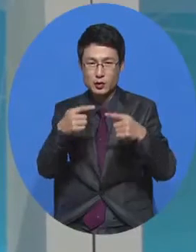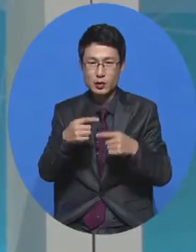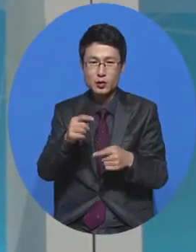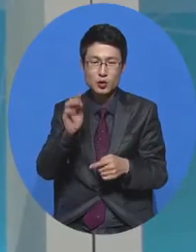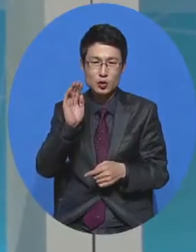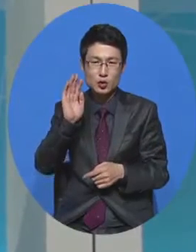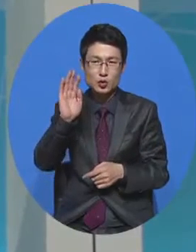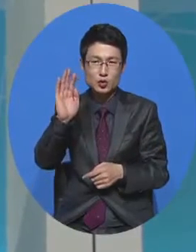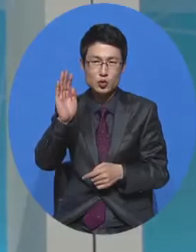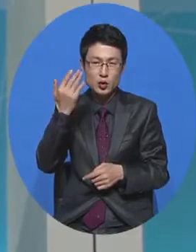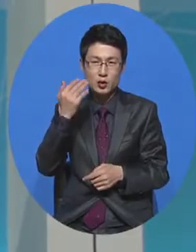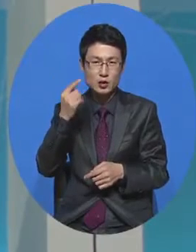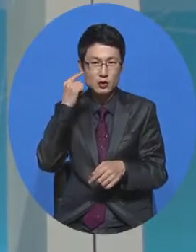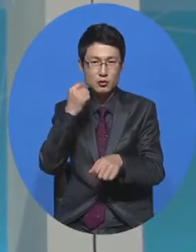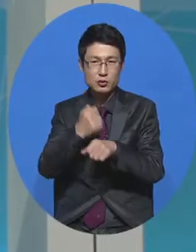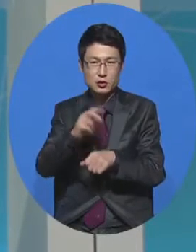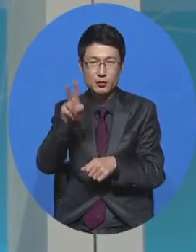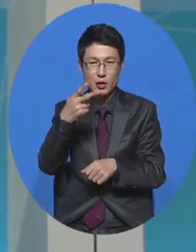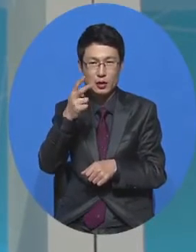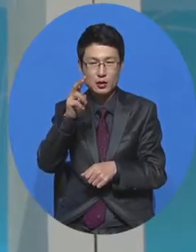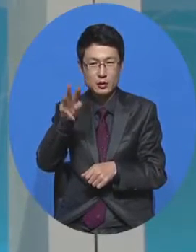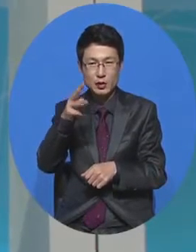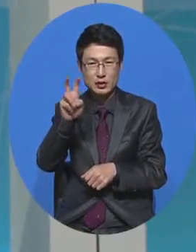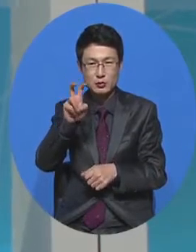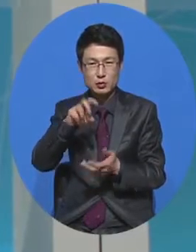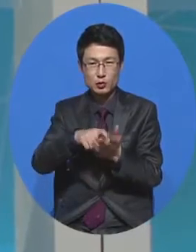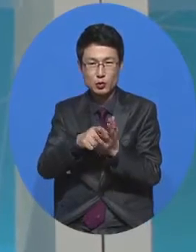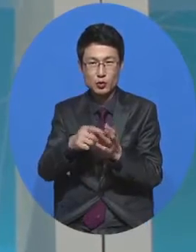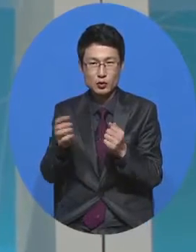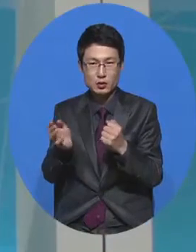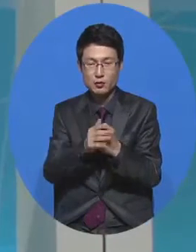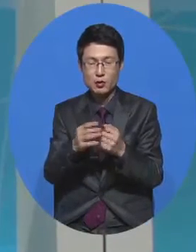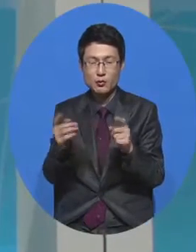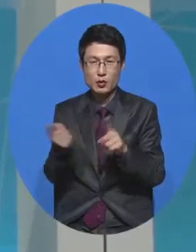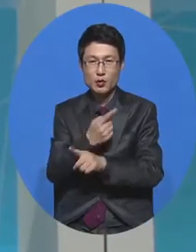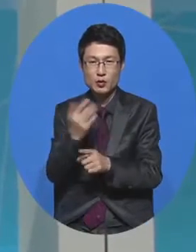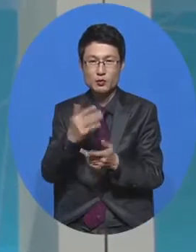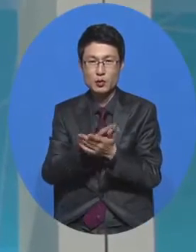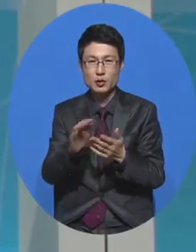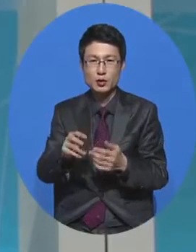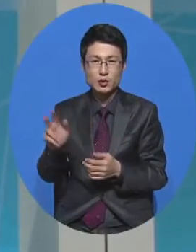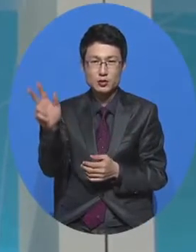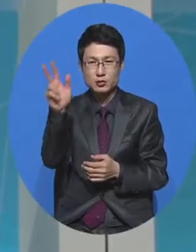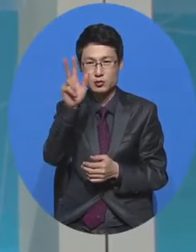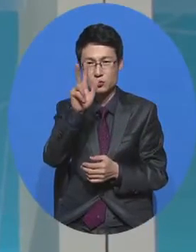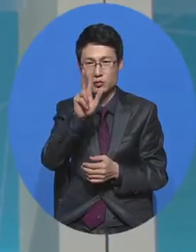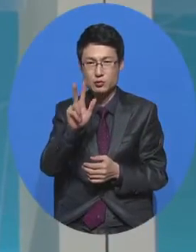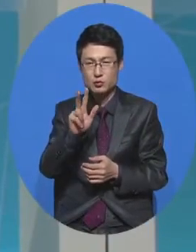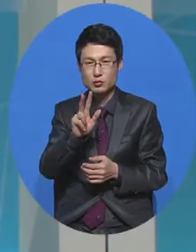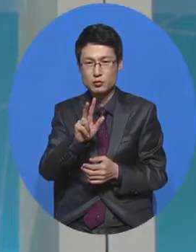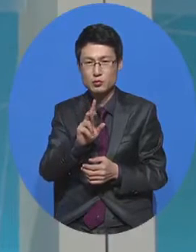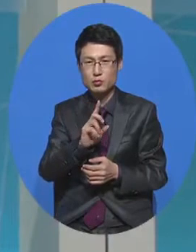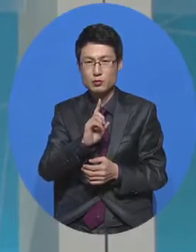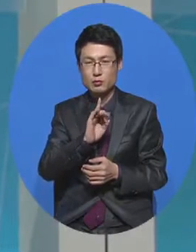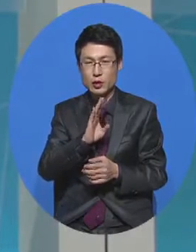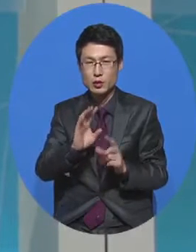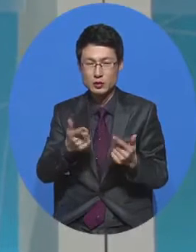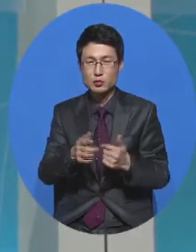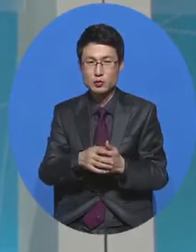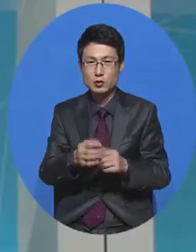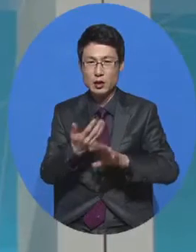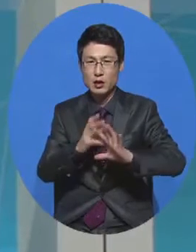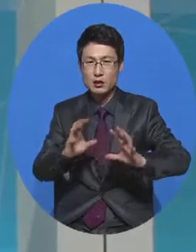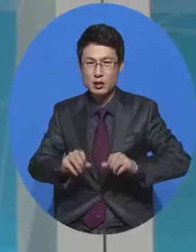성과는 321 안에 이렇게 이제 바꿔줘야 되고요 어 전국 뿐만 아니라 해외에까지 확산 됐는데